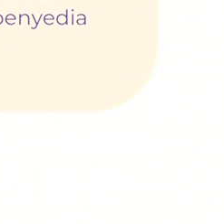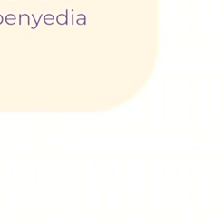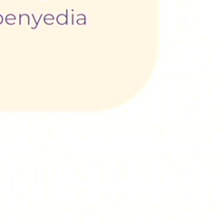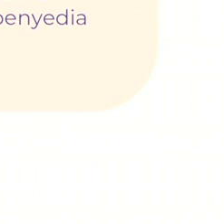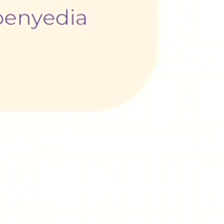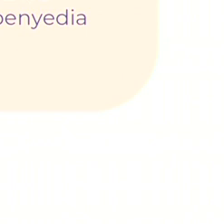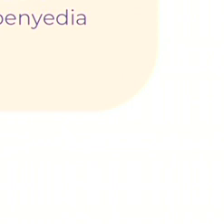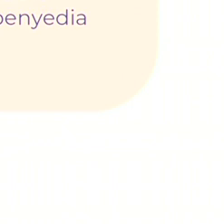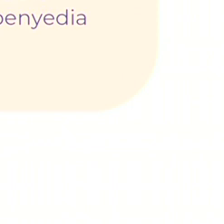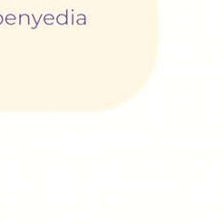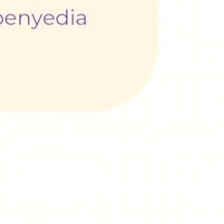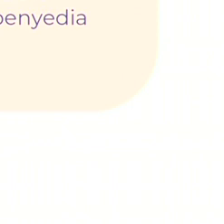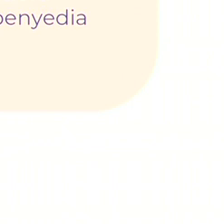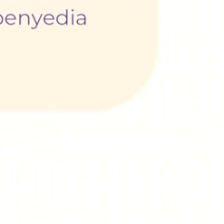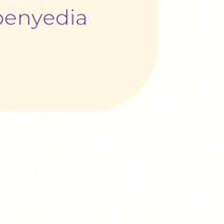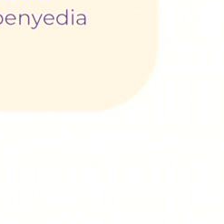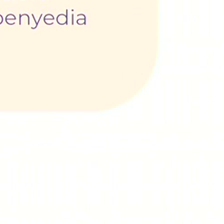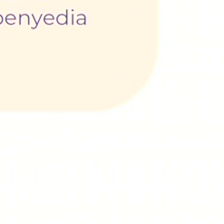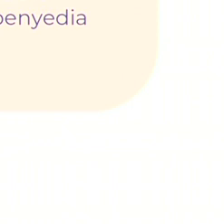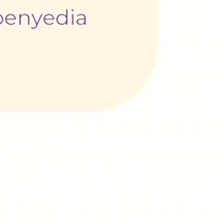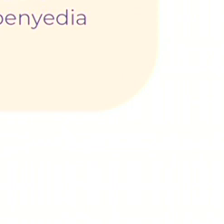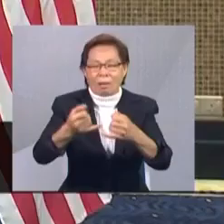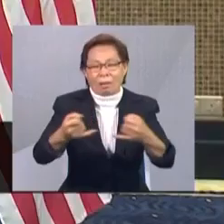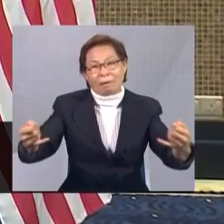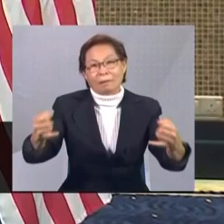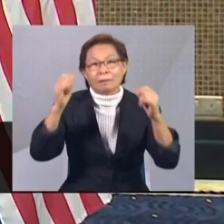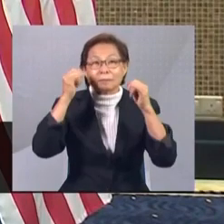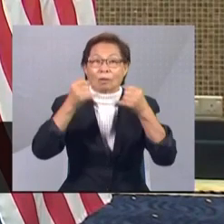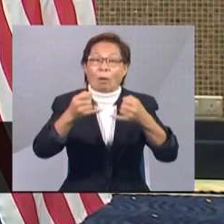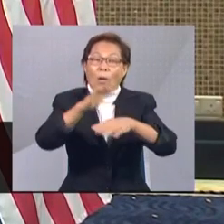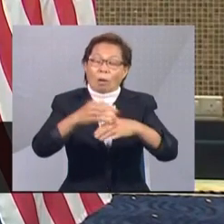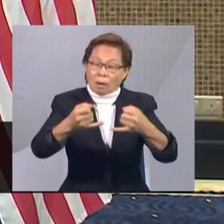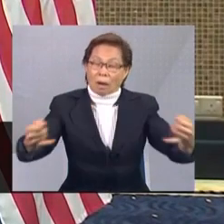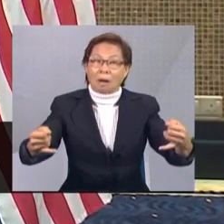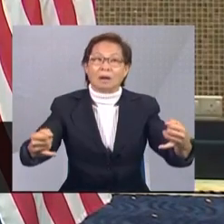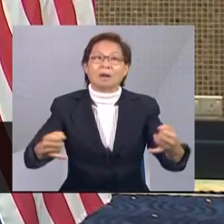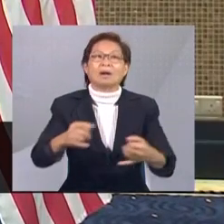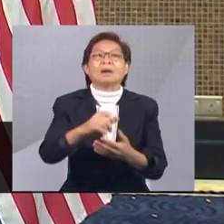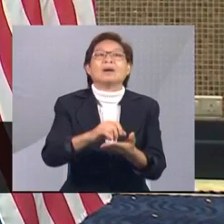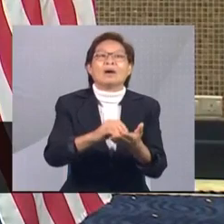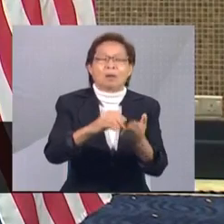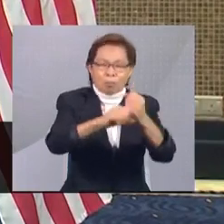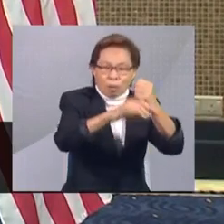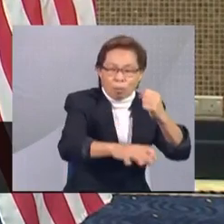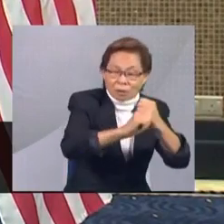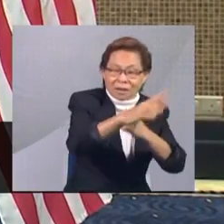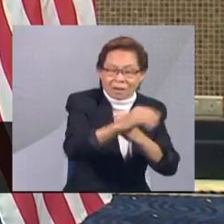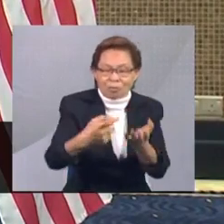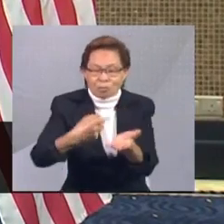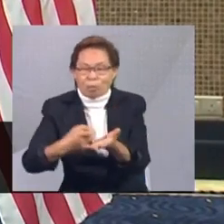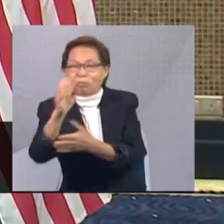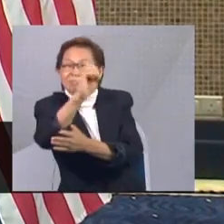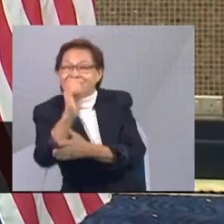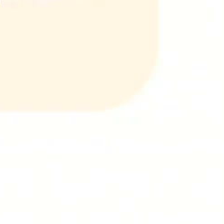bagi menggalakkan rakyat berbelanja secara atas talian, di mana kod promosi dan pelbagai voucher